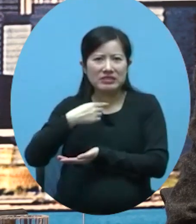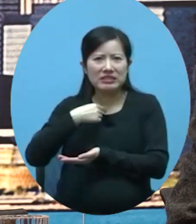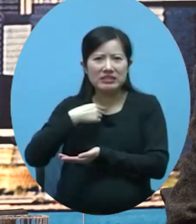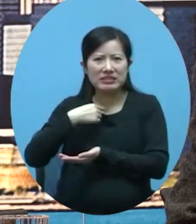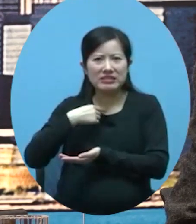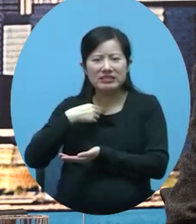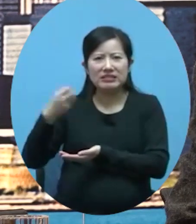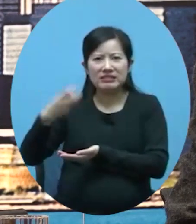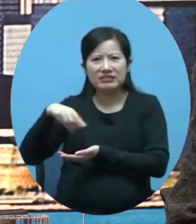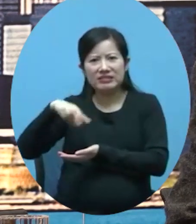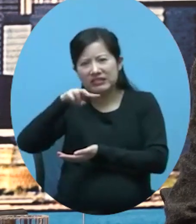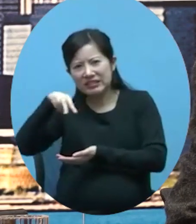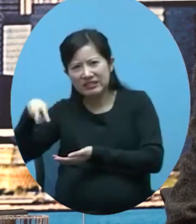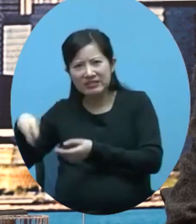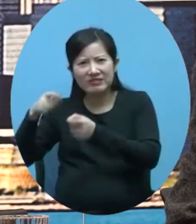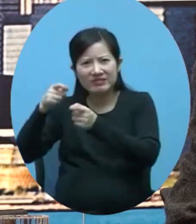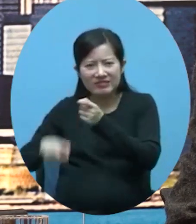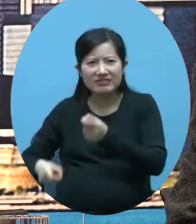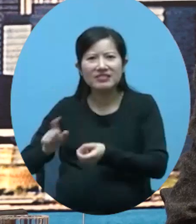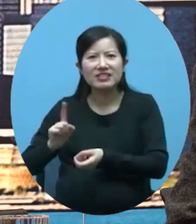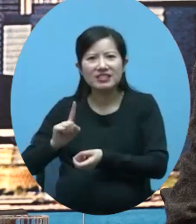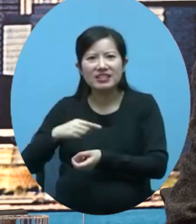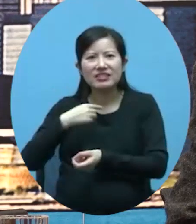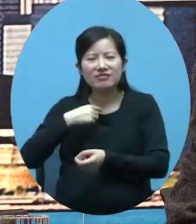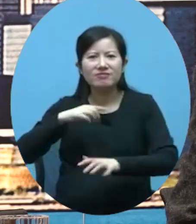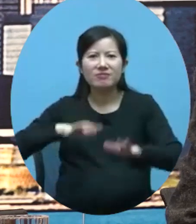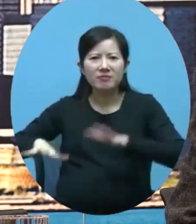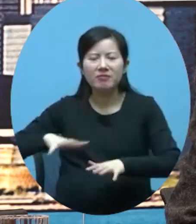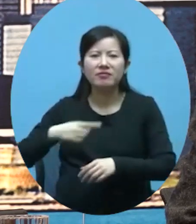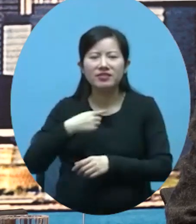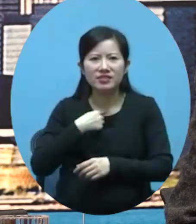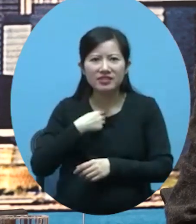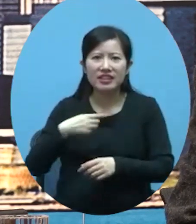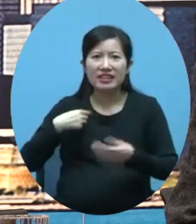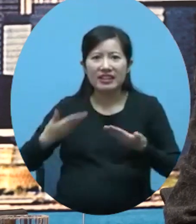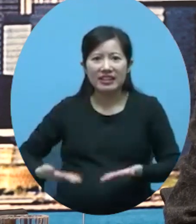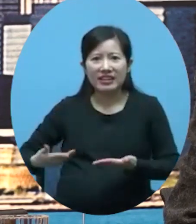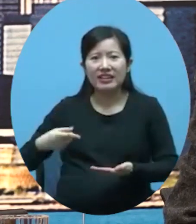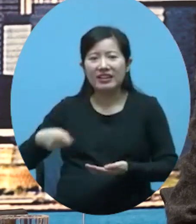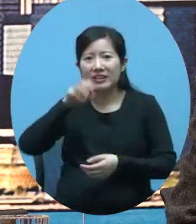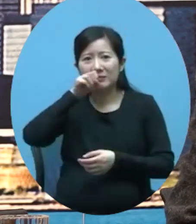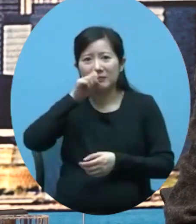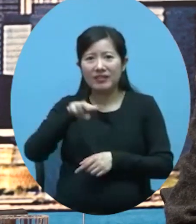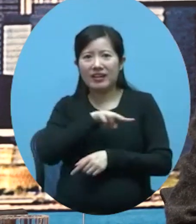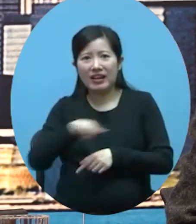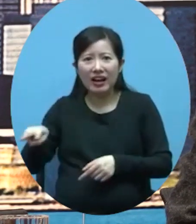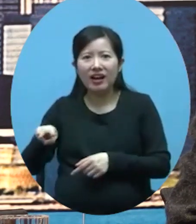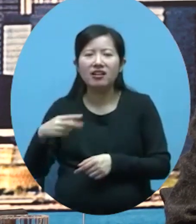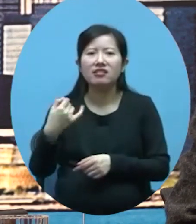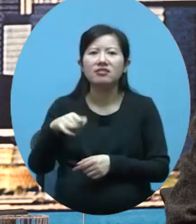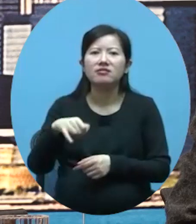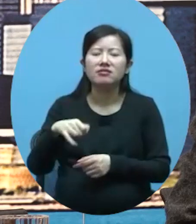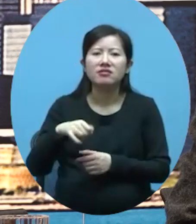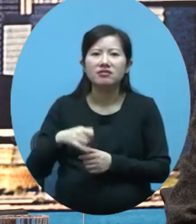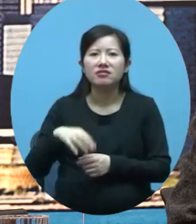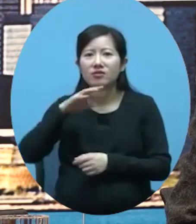個別去跟進那個原因和作出相應的安排所以在這裡就很難為一概而論但是我們覺得就是要有一些